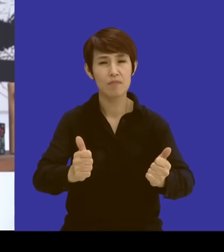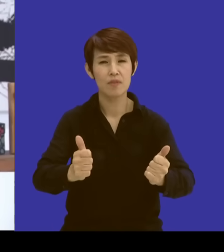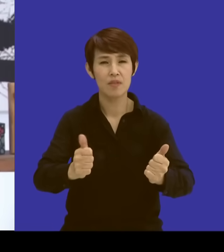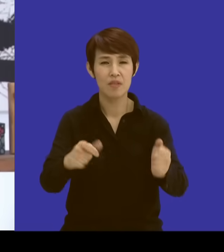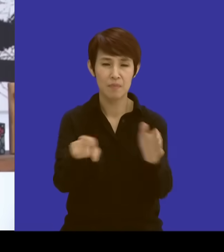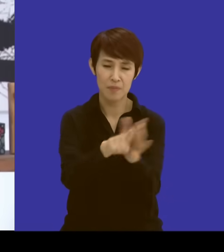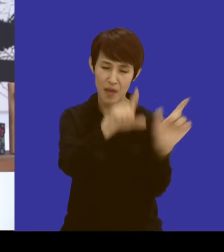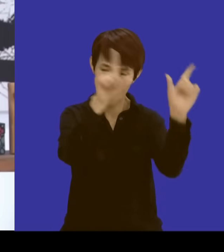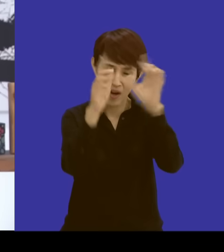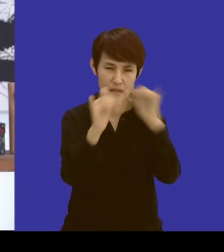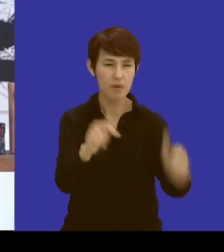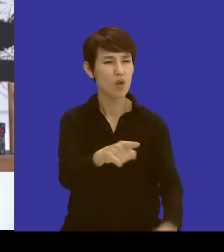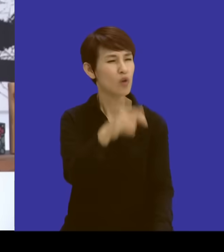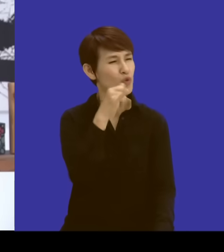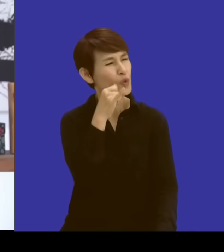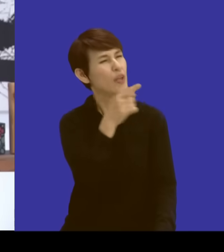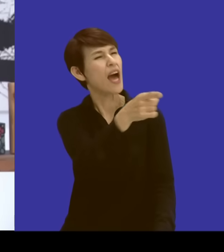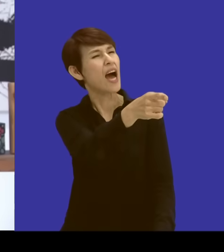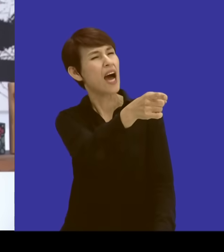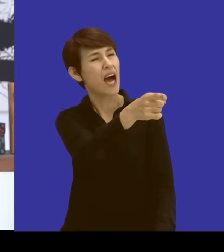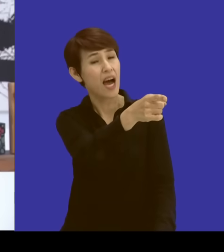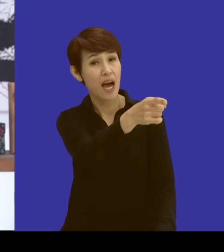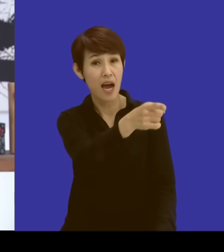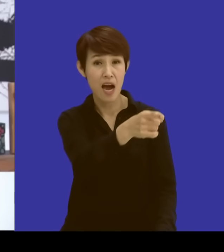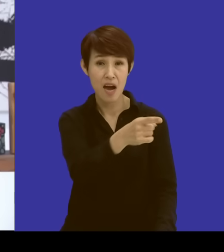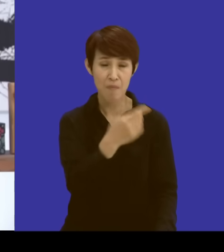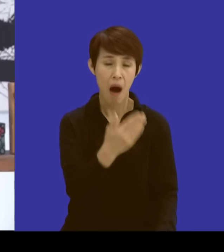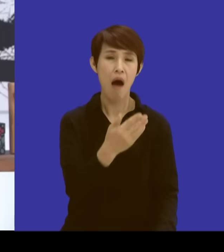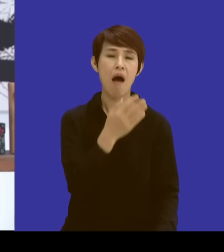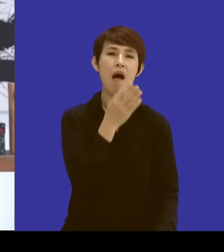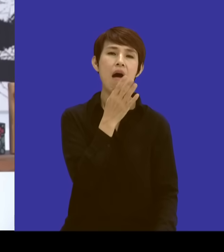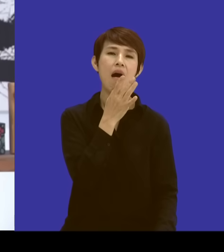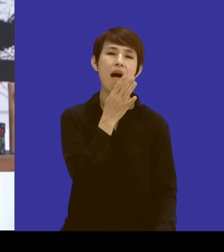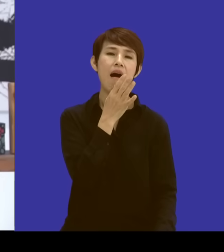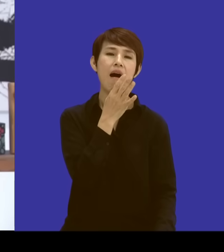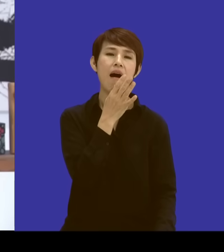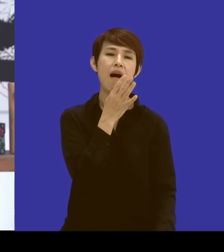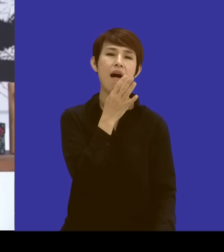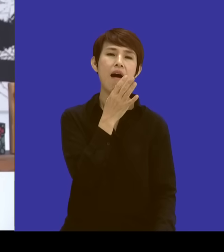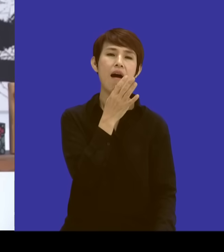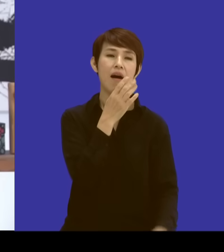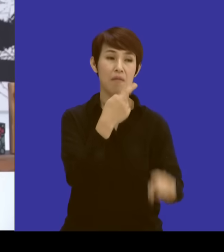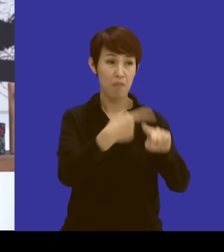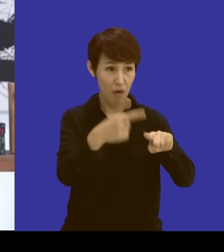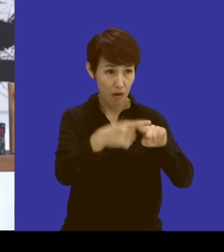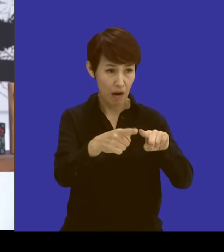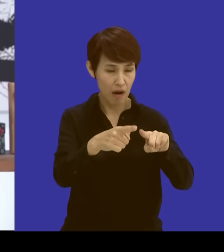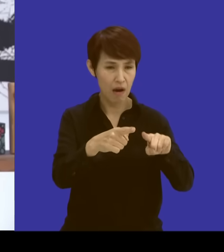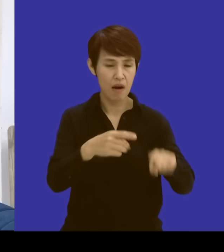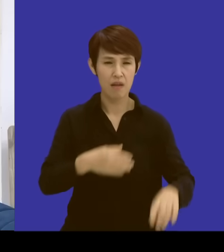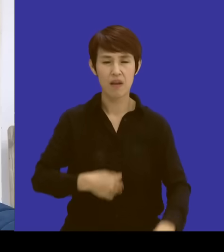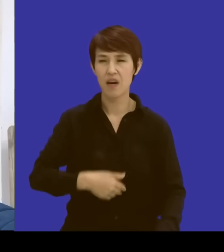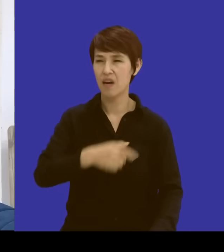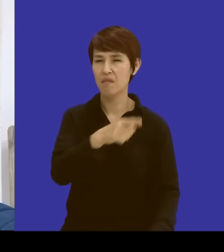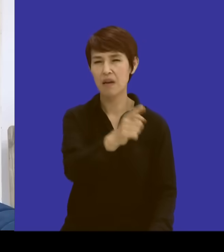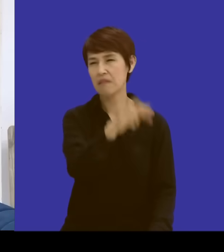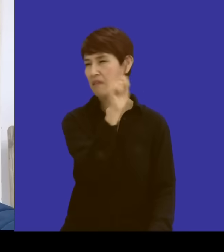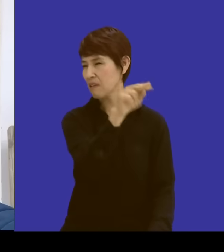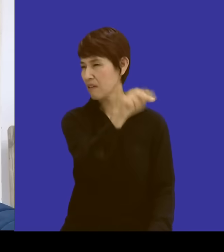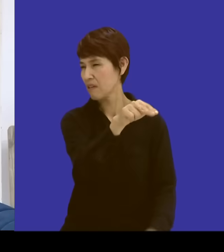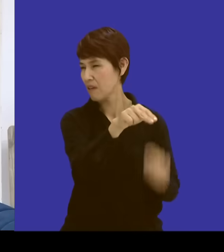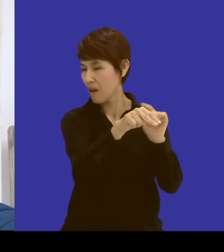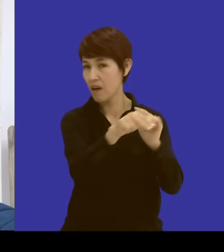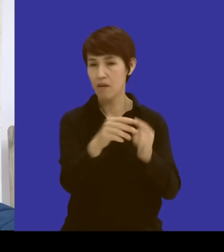하시는 분한테 중독이란 단어를 쓸 수도 있겠구나. 근데 그 잣대가 내가 남을 정죄하느냐. 나는 주일